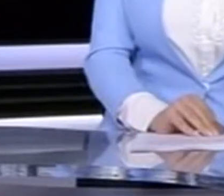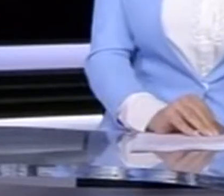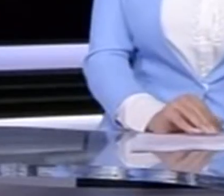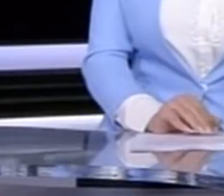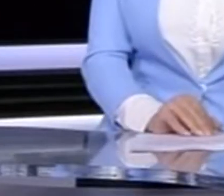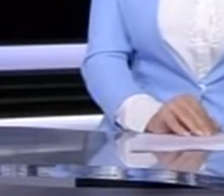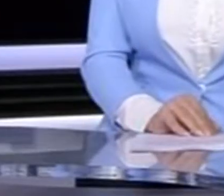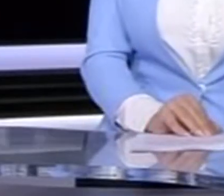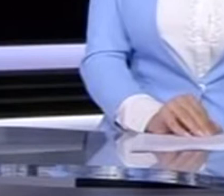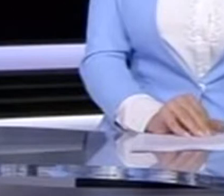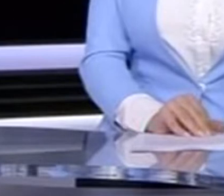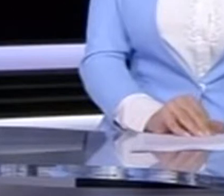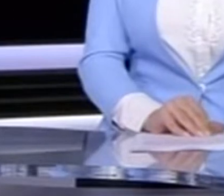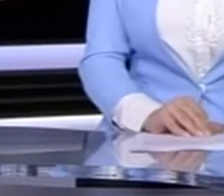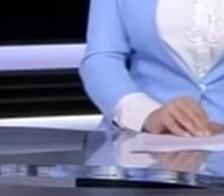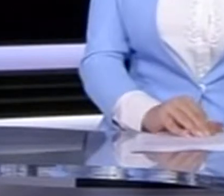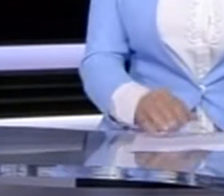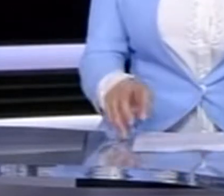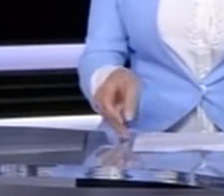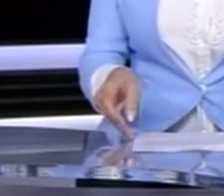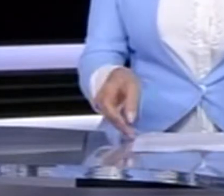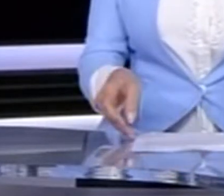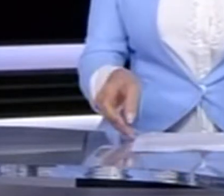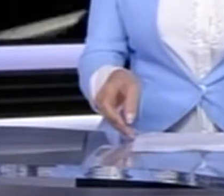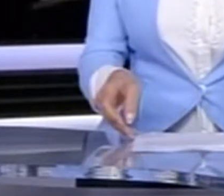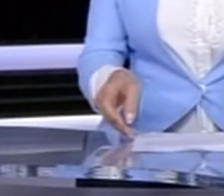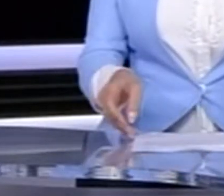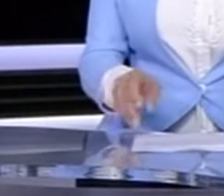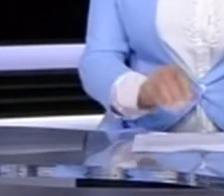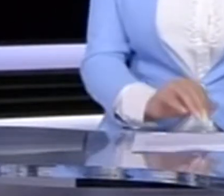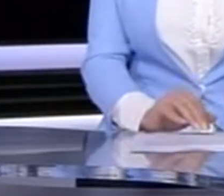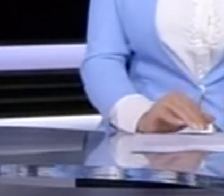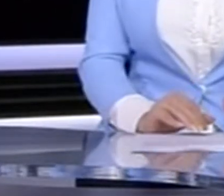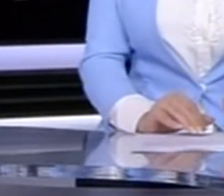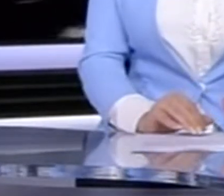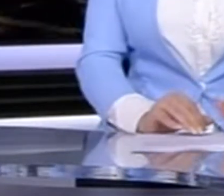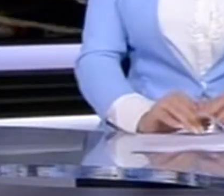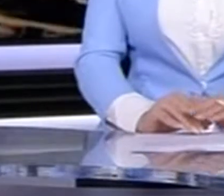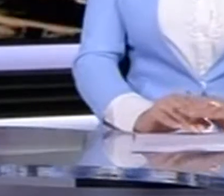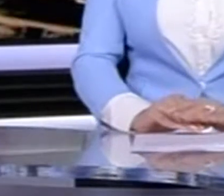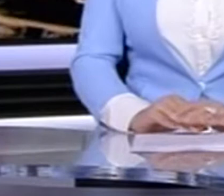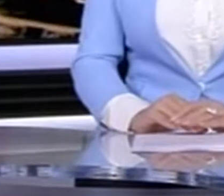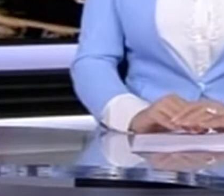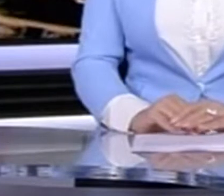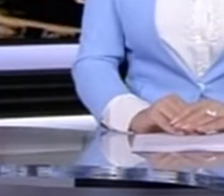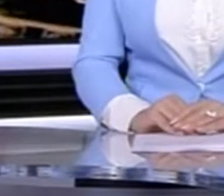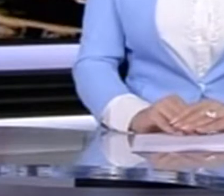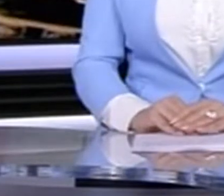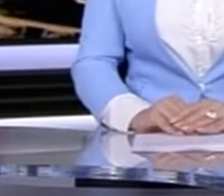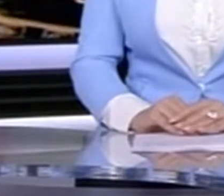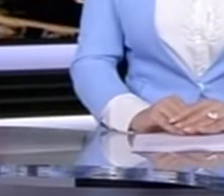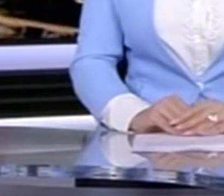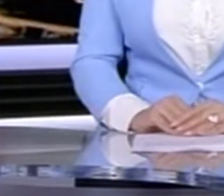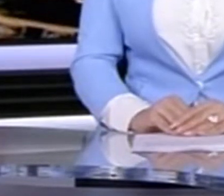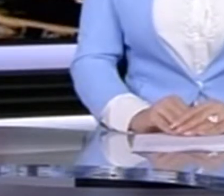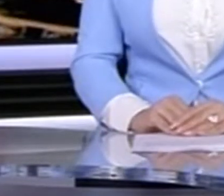بين إقرار قوانين ورفض بعضها سارت وقائع جلستي مجلس الأمة العادية والتكميلية هذا الأسبوع إلى